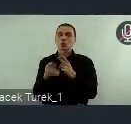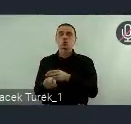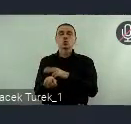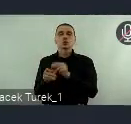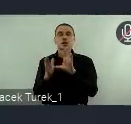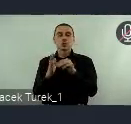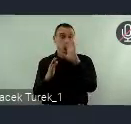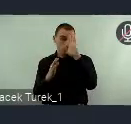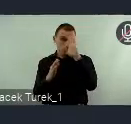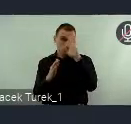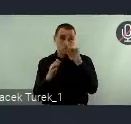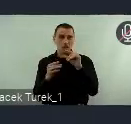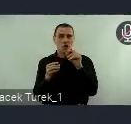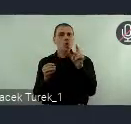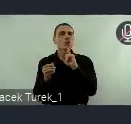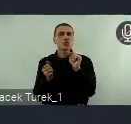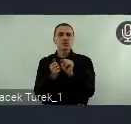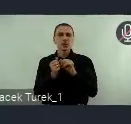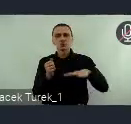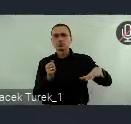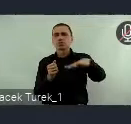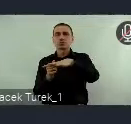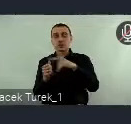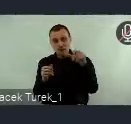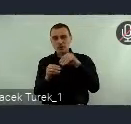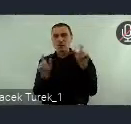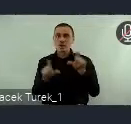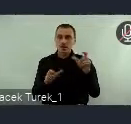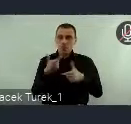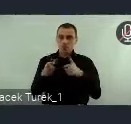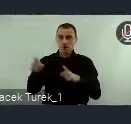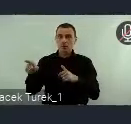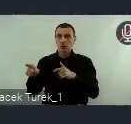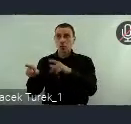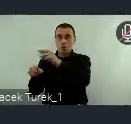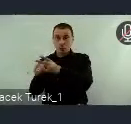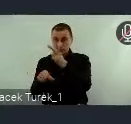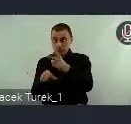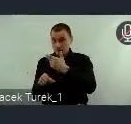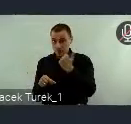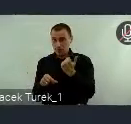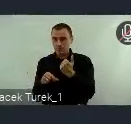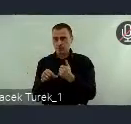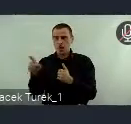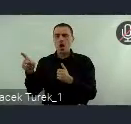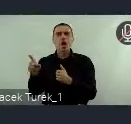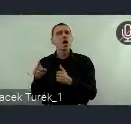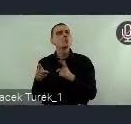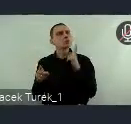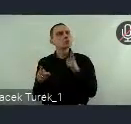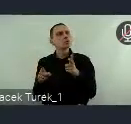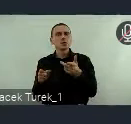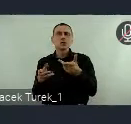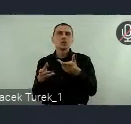architektoniczne lodowisko a ja tam chce robić imprezę to jeśli oni będą robili taką rzecz że powiedzą No dobra ale my wam nie damy